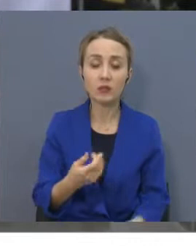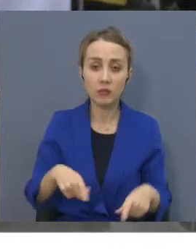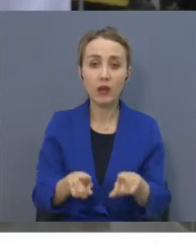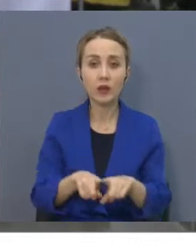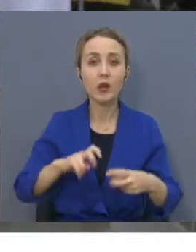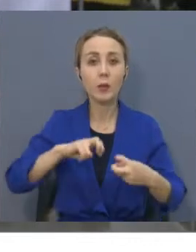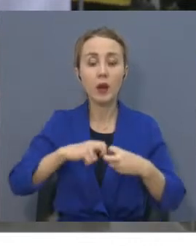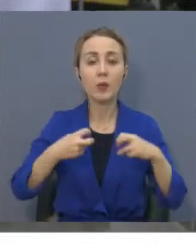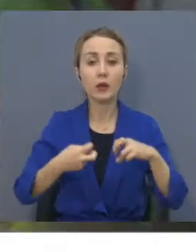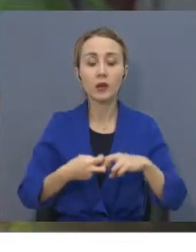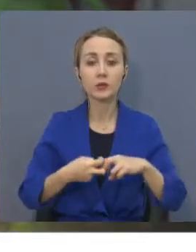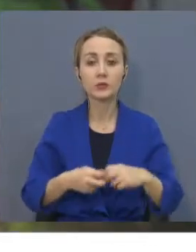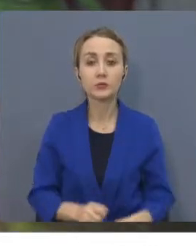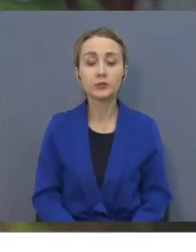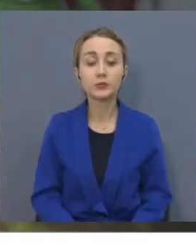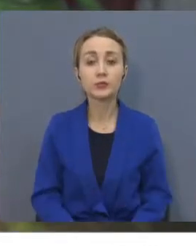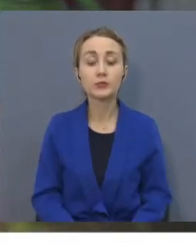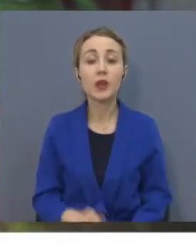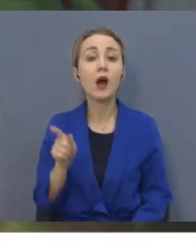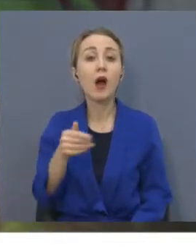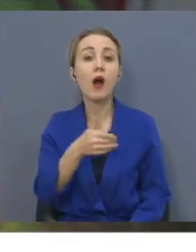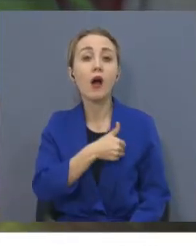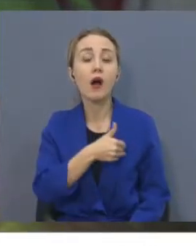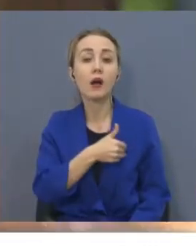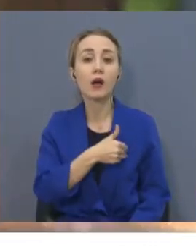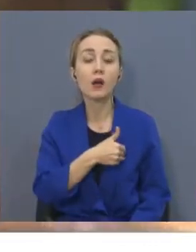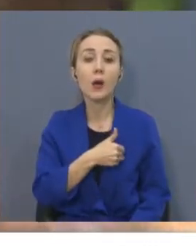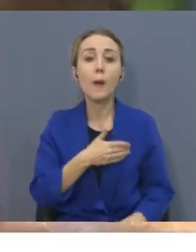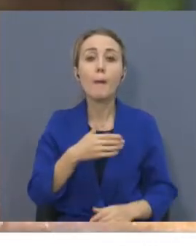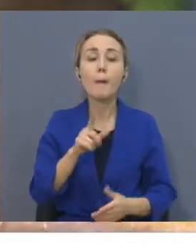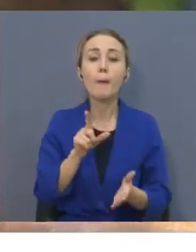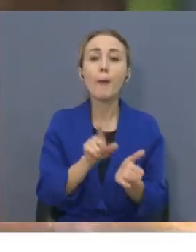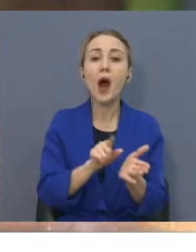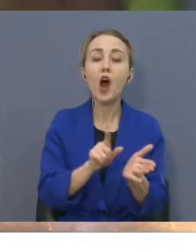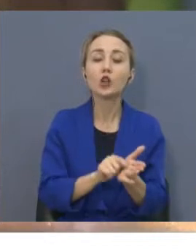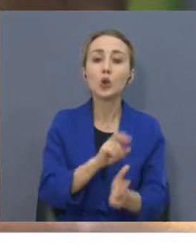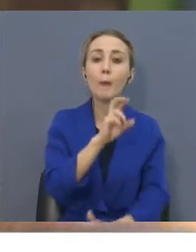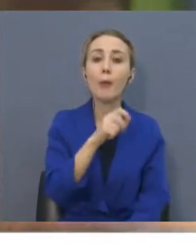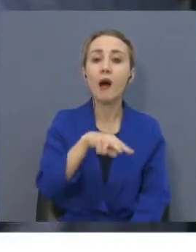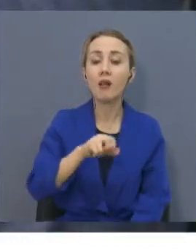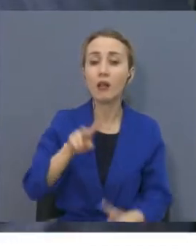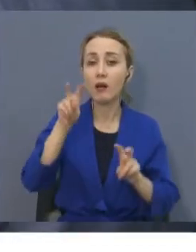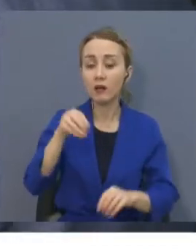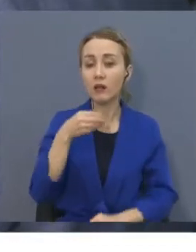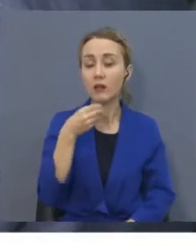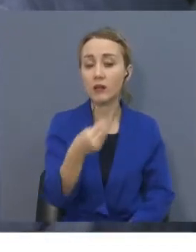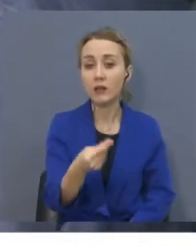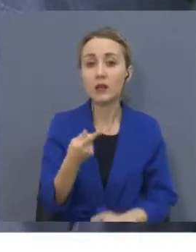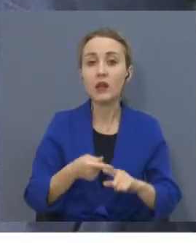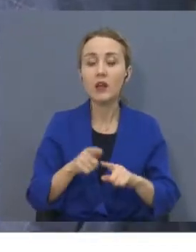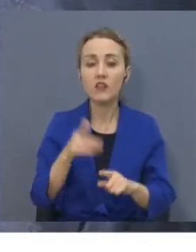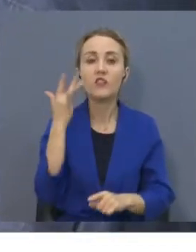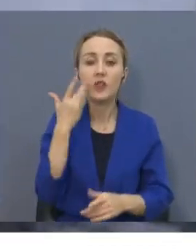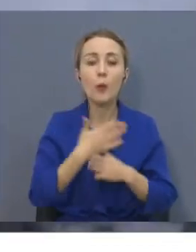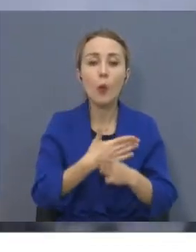проблемы. Партия намерена ввести адресное пособие «Балана СБ». По ней предусматривается постоянное